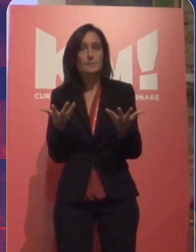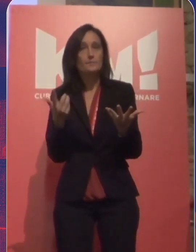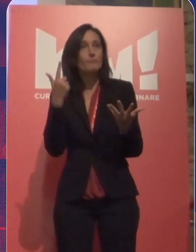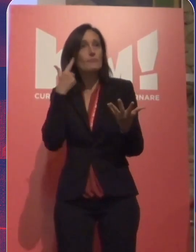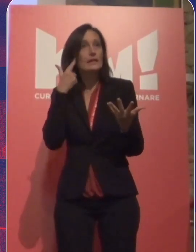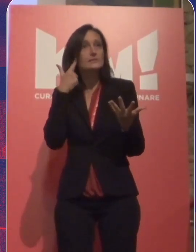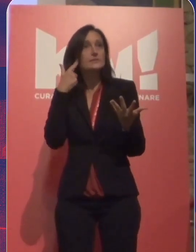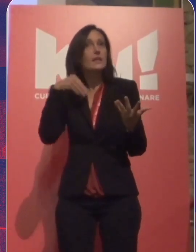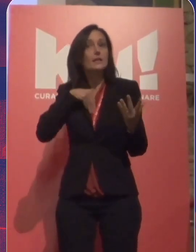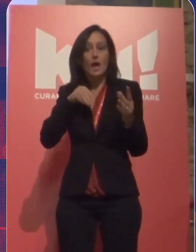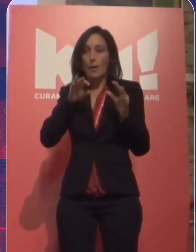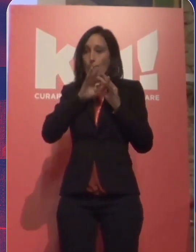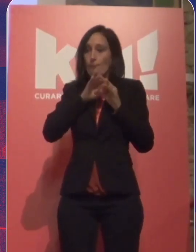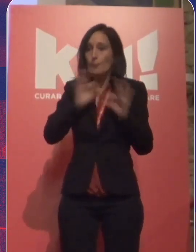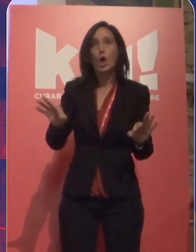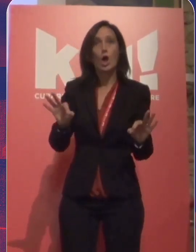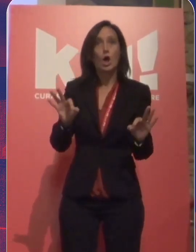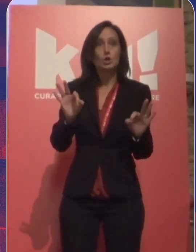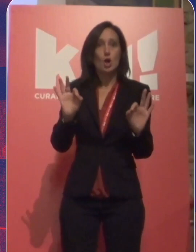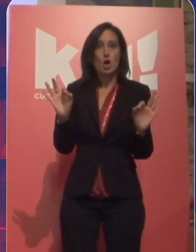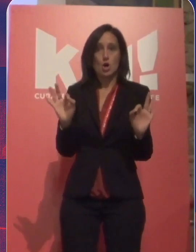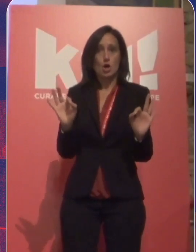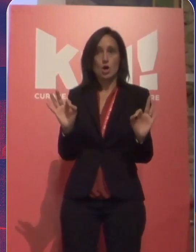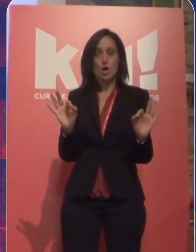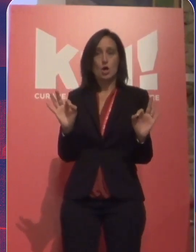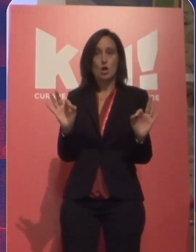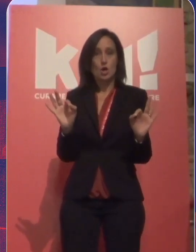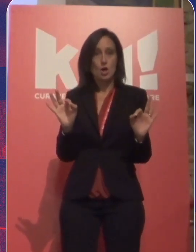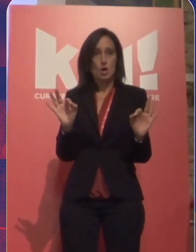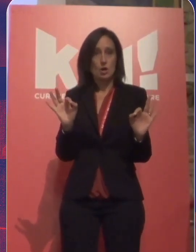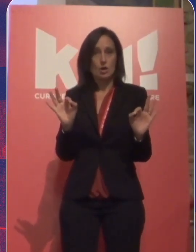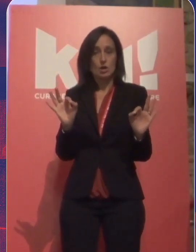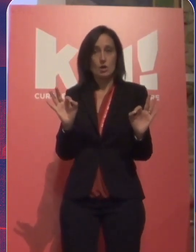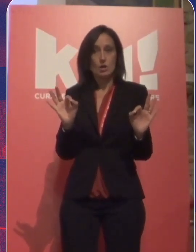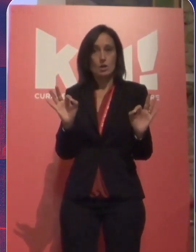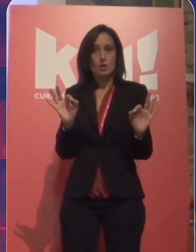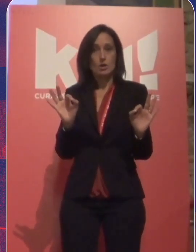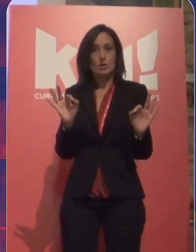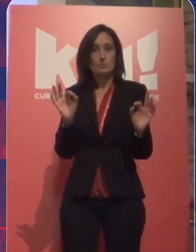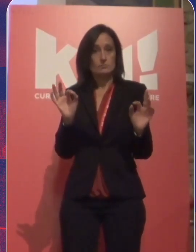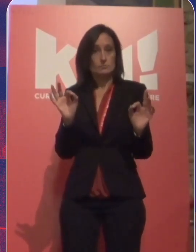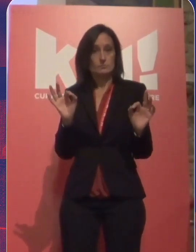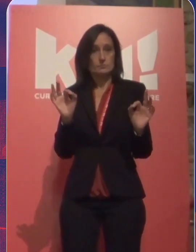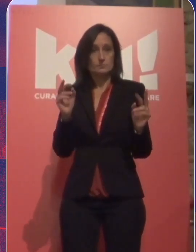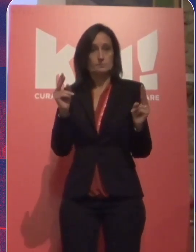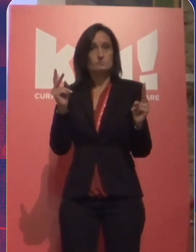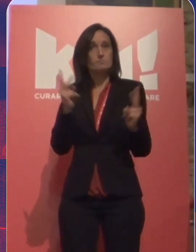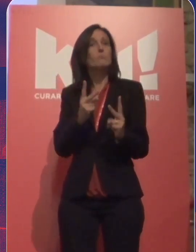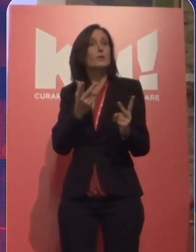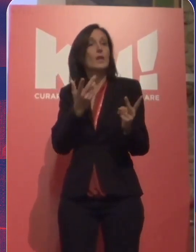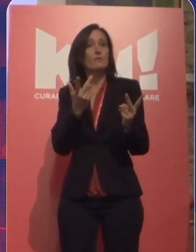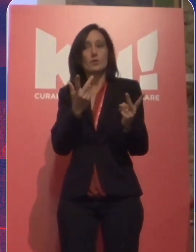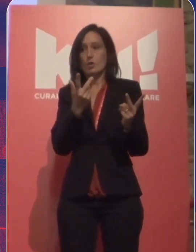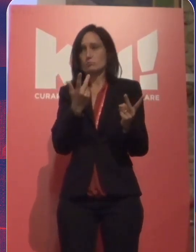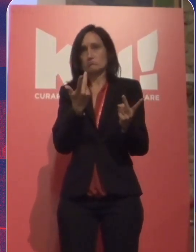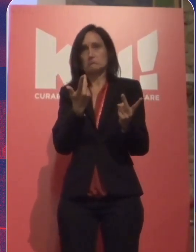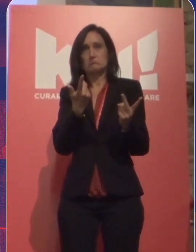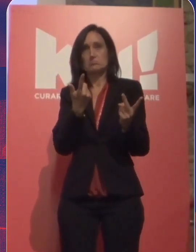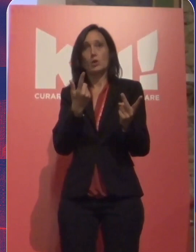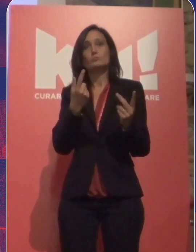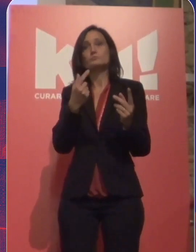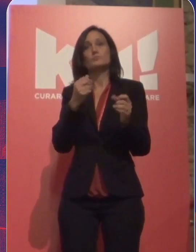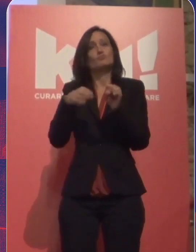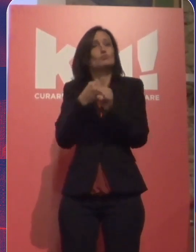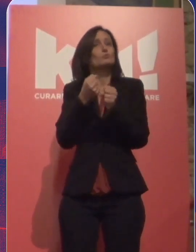preparazione una delle parole più ricorrenti nella narrazione del dl di quello che abbiamo vissuto